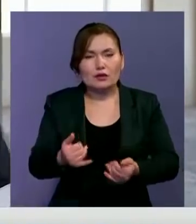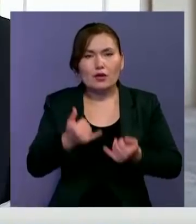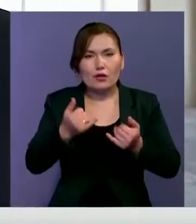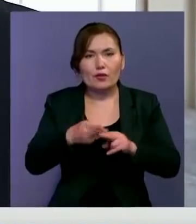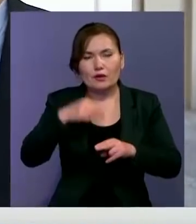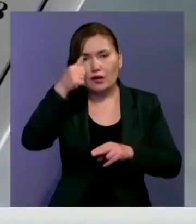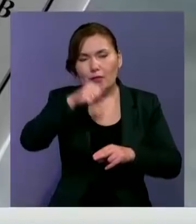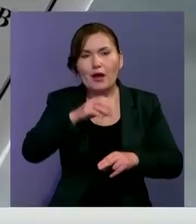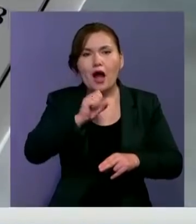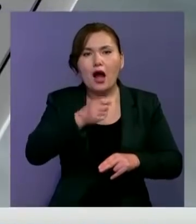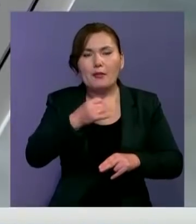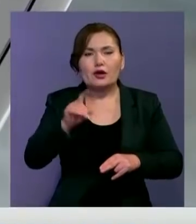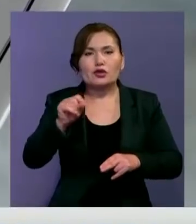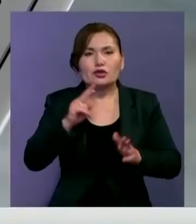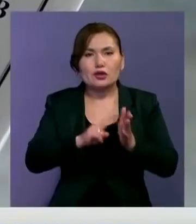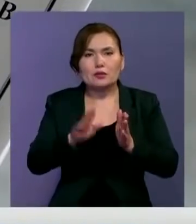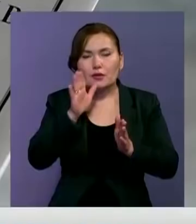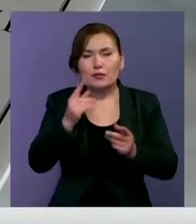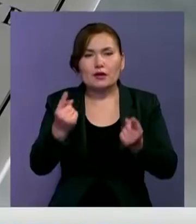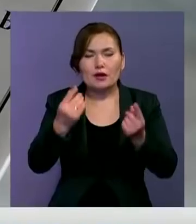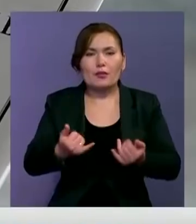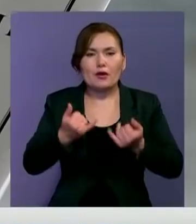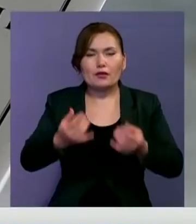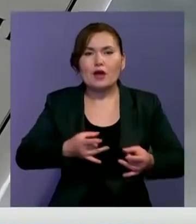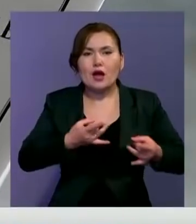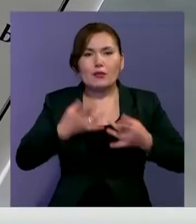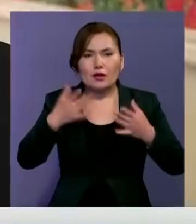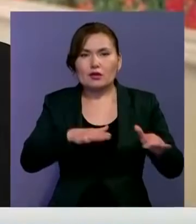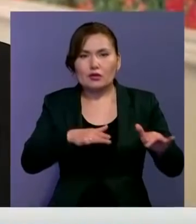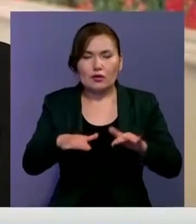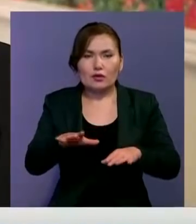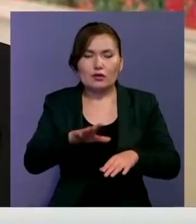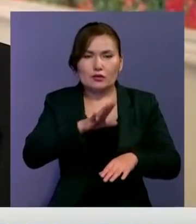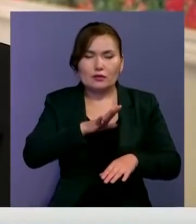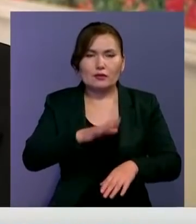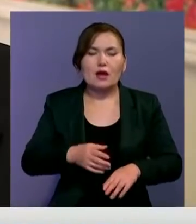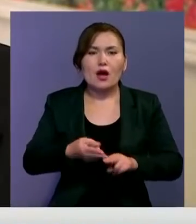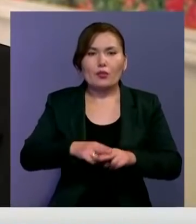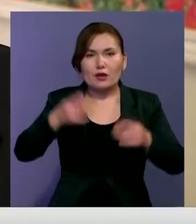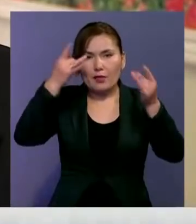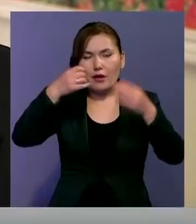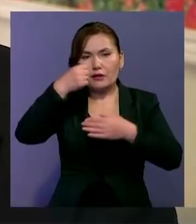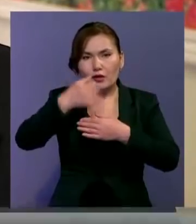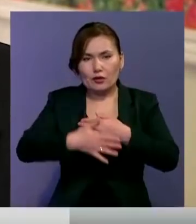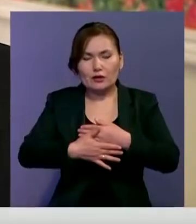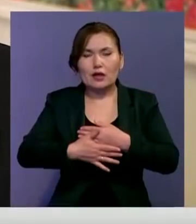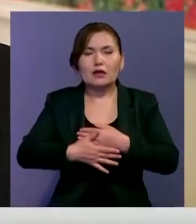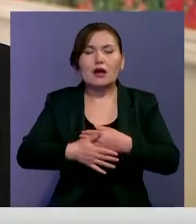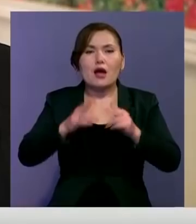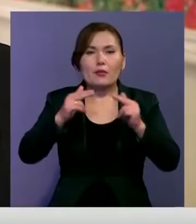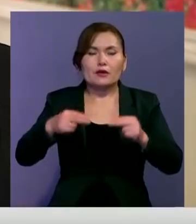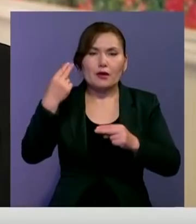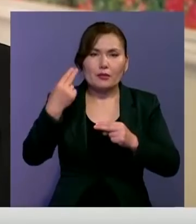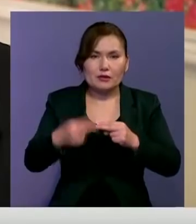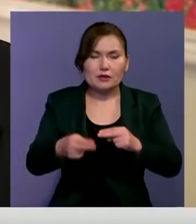биыл Абайдың 175 жылдығына арнап ауқымды іс-шара өткізген. Бұл мәдени орталық бітсе, Құда қаласа, етелкі